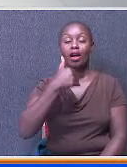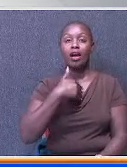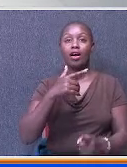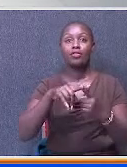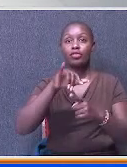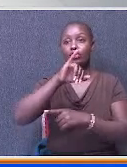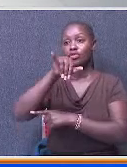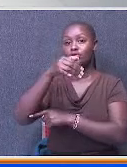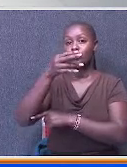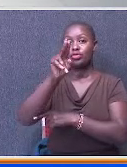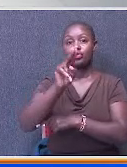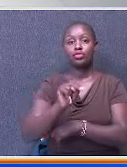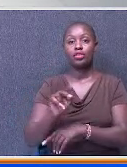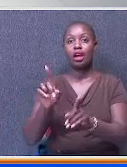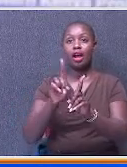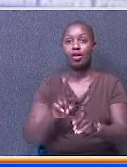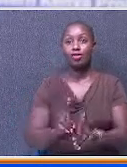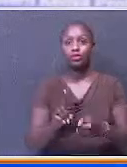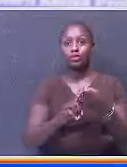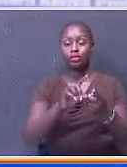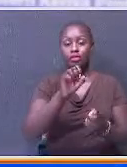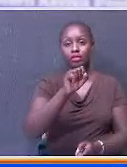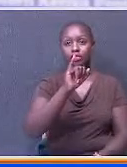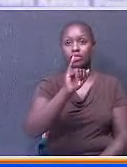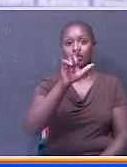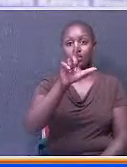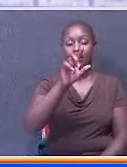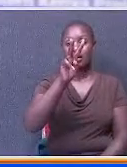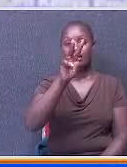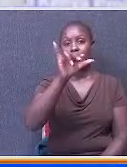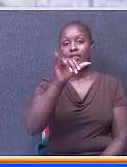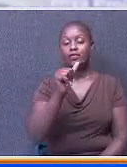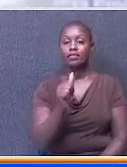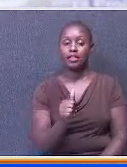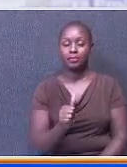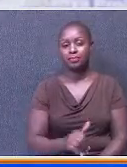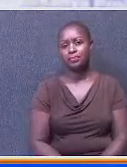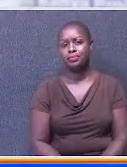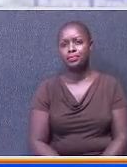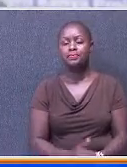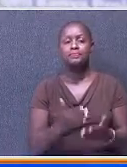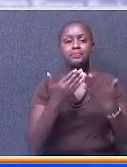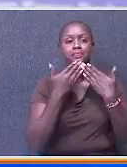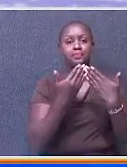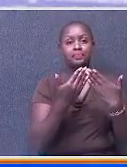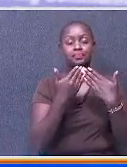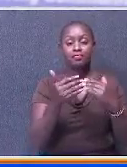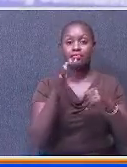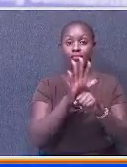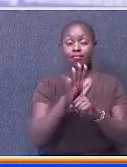Olultua pamoja na Sylvia Nasenya. So tunashukuru sana. Hatujawahi kuwa na